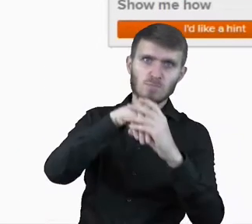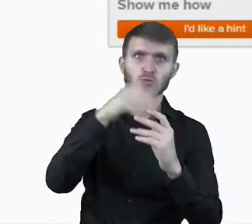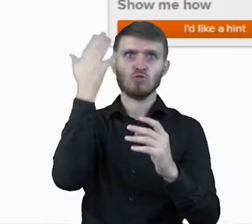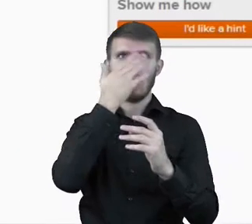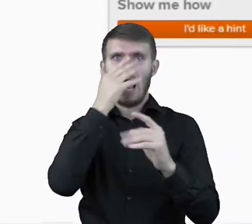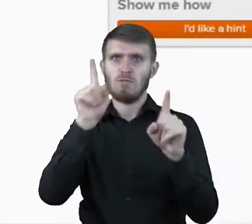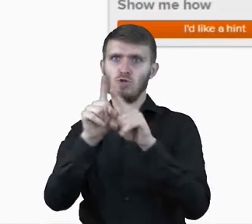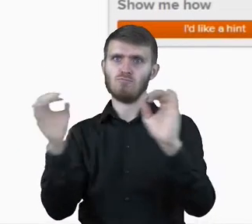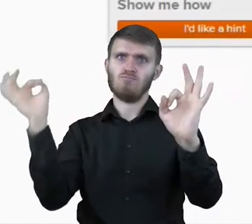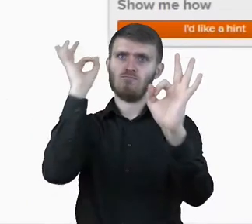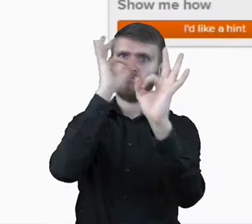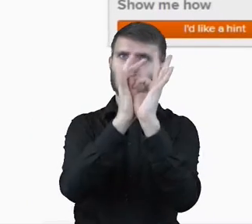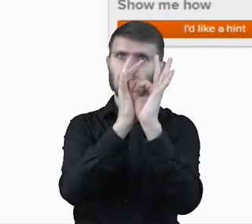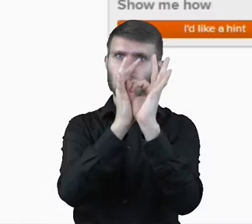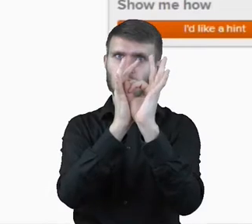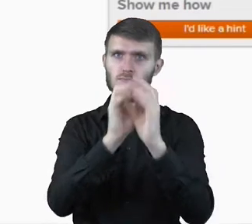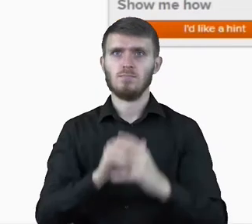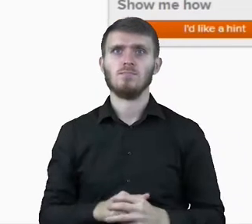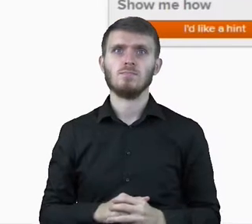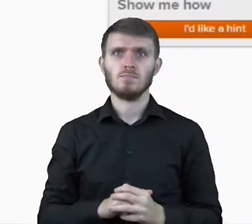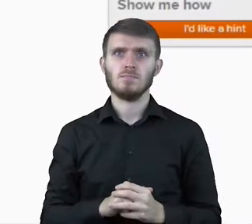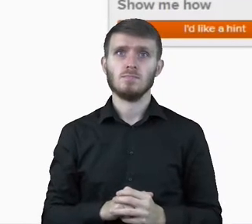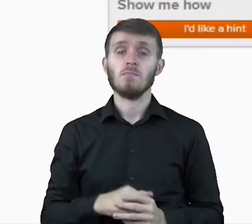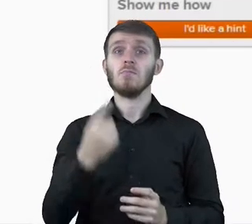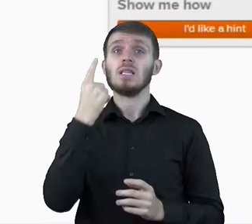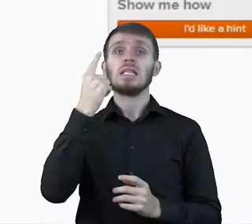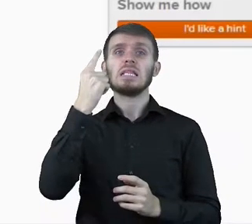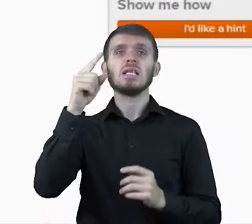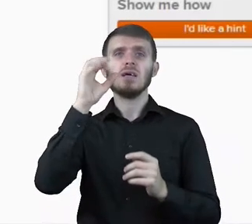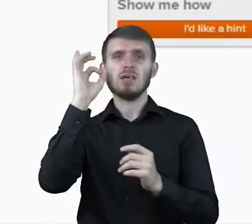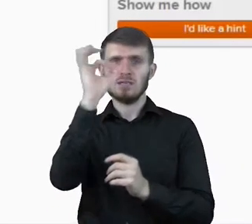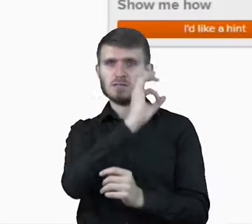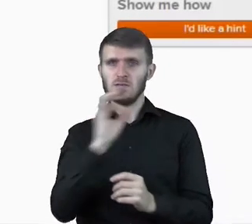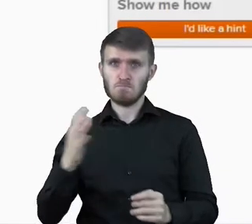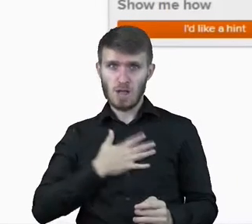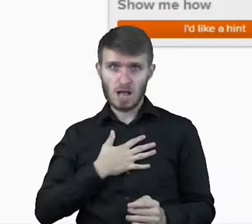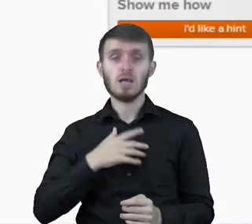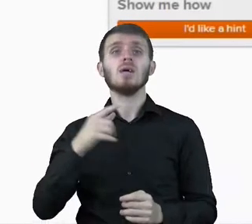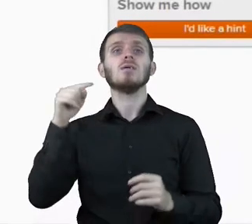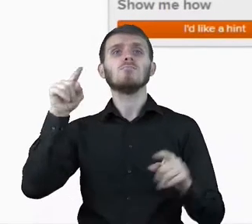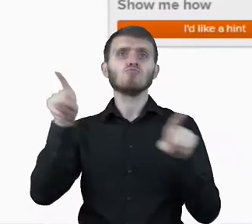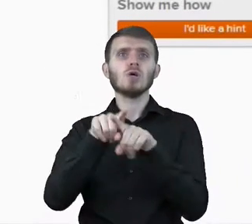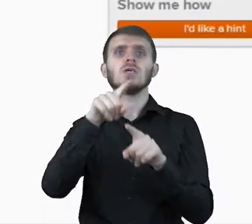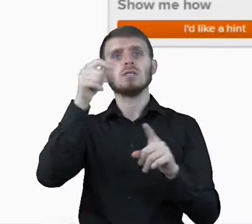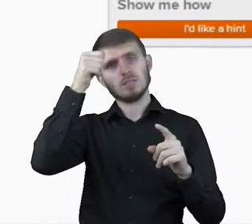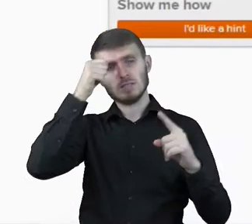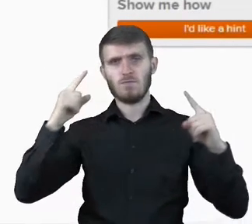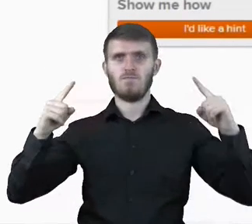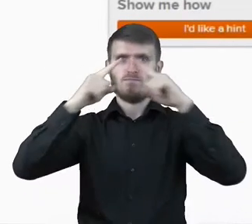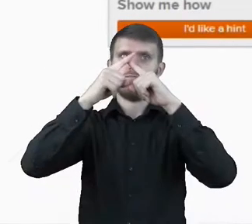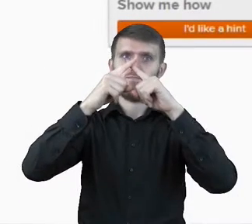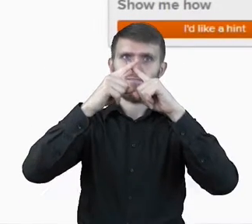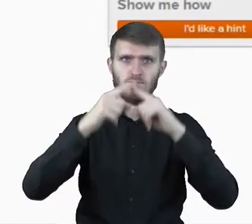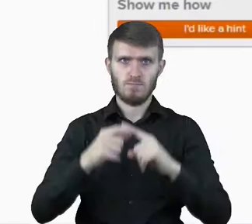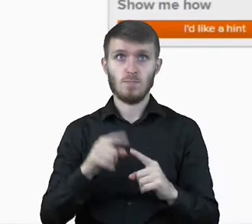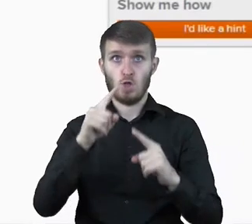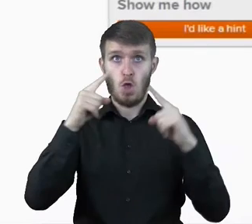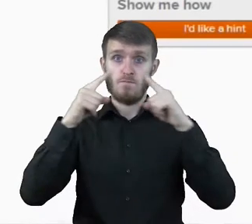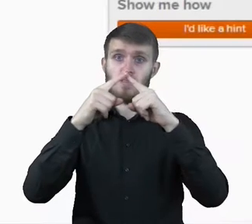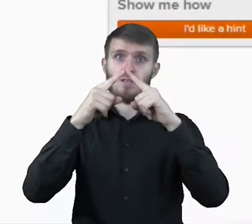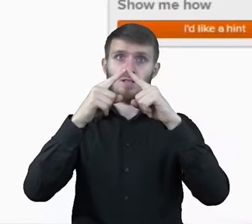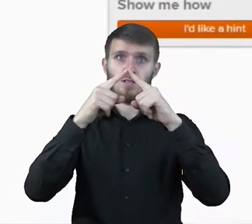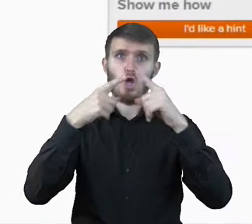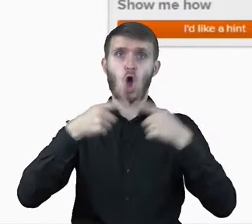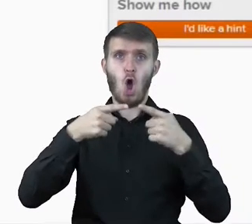chcemy, żeby te punkciki niebieskie znalazły się w tych punkcikach czarnych. Jeden z punktów ma być wierzchołkiem. To jest wierzchołek kąta.